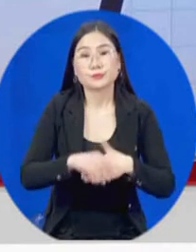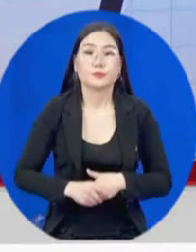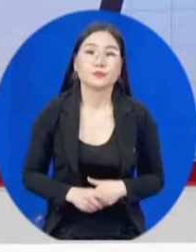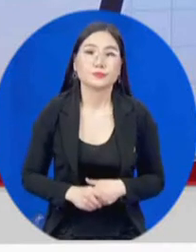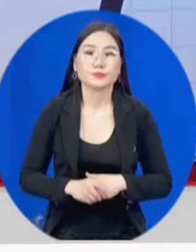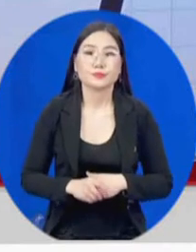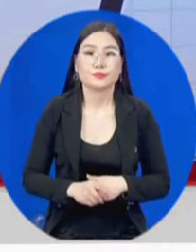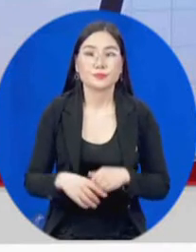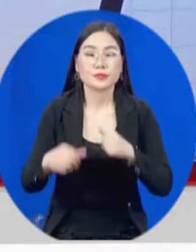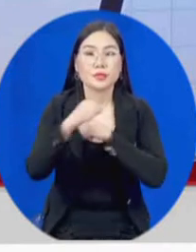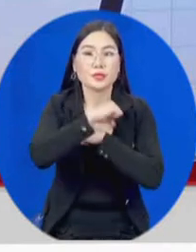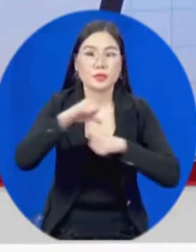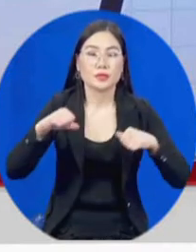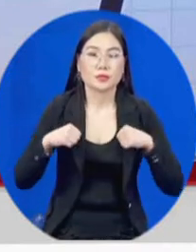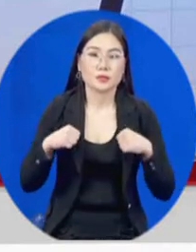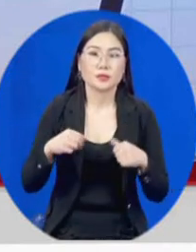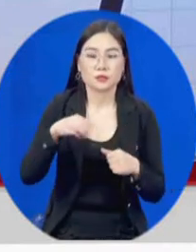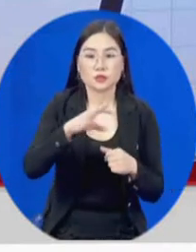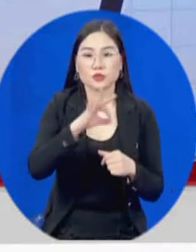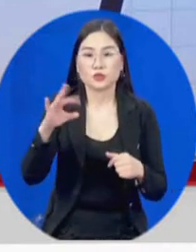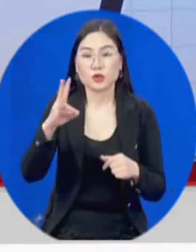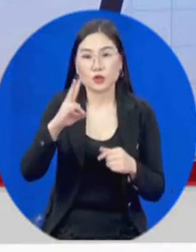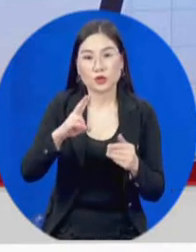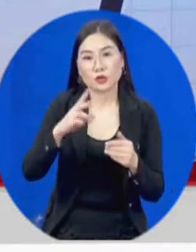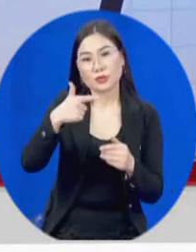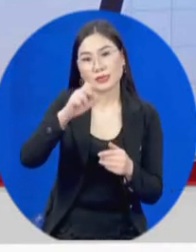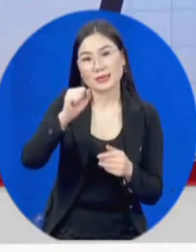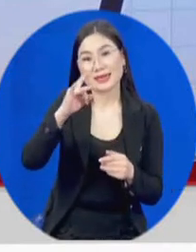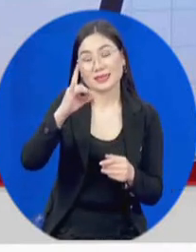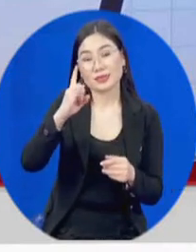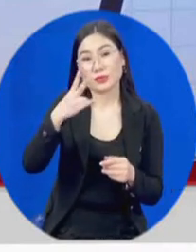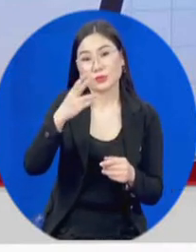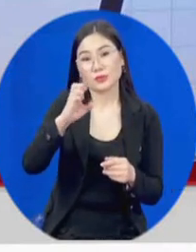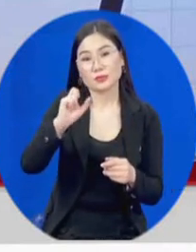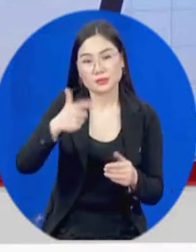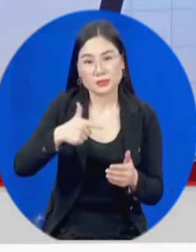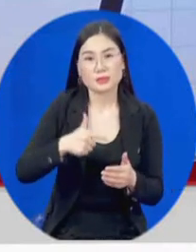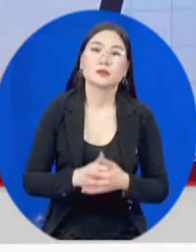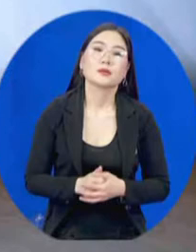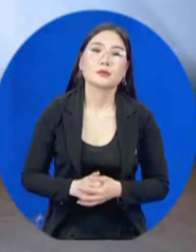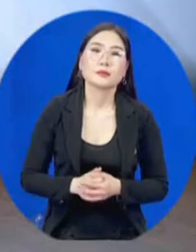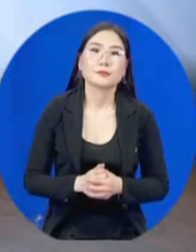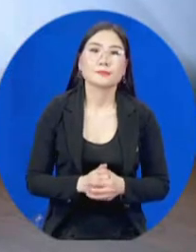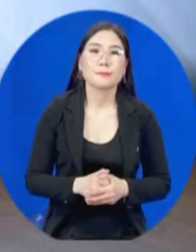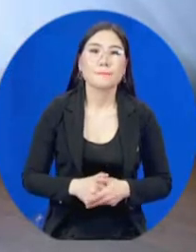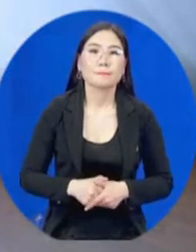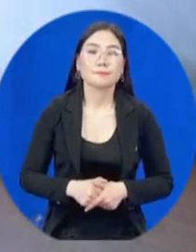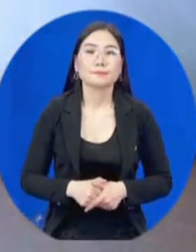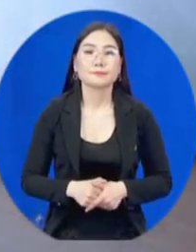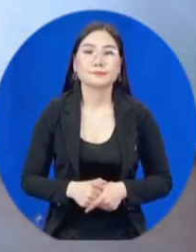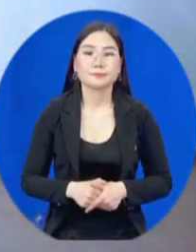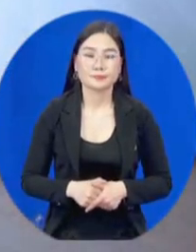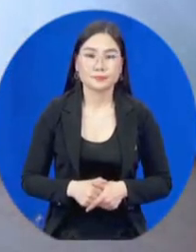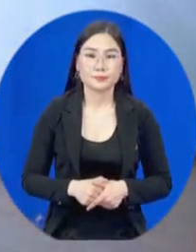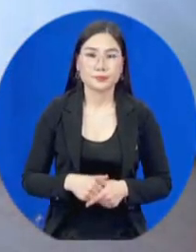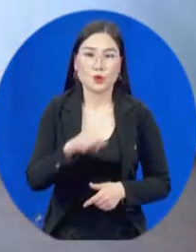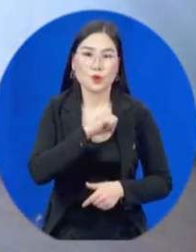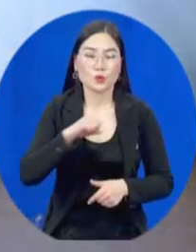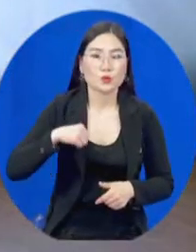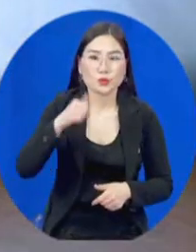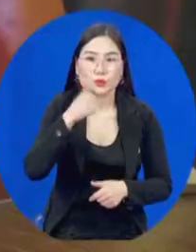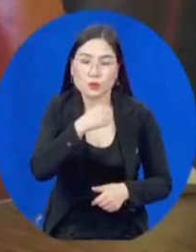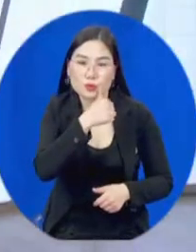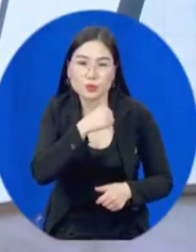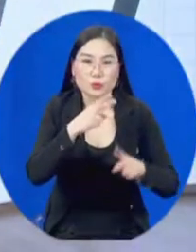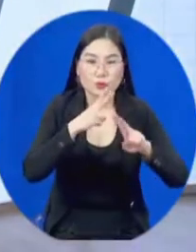өнөөдөр эхэллээ. Иргэдийн тоон гарын үсгийг улсын нэгдсэн санд бүртгэх ажил бүрэн хангагдчихэ. Хувь хүний нууцын